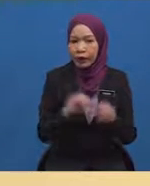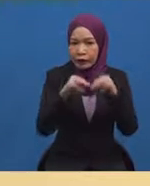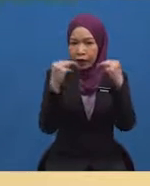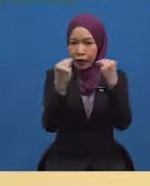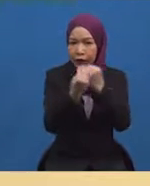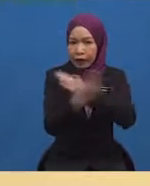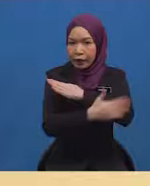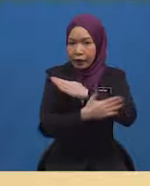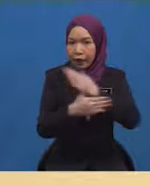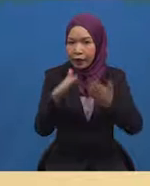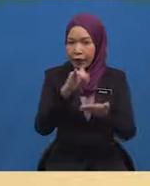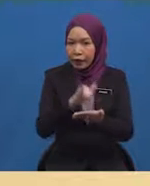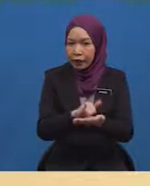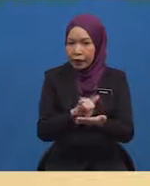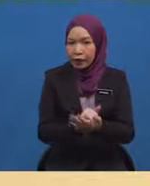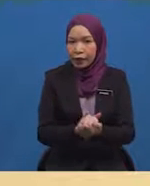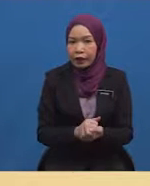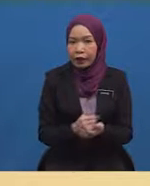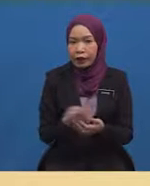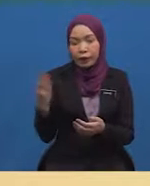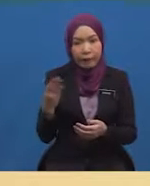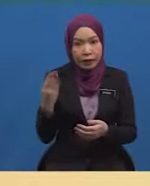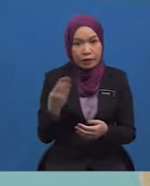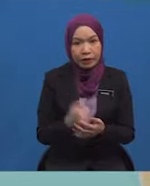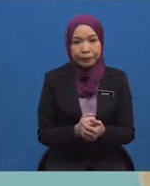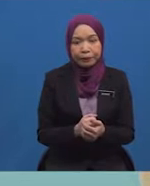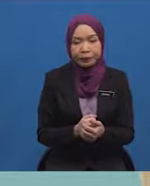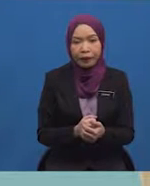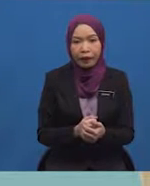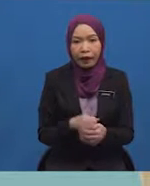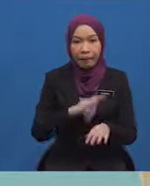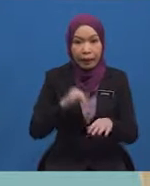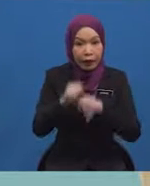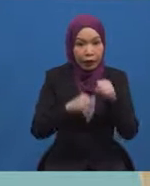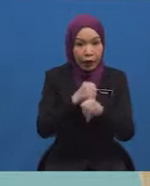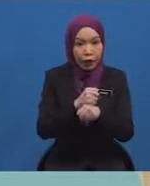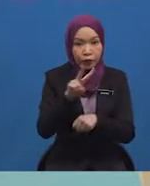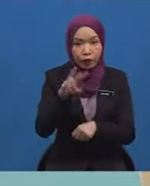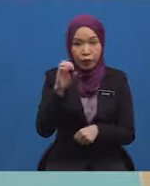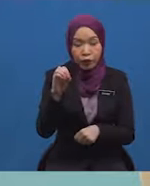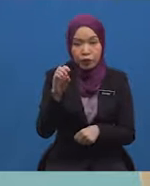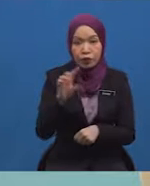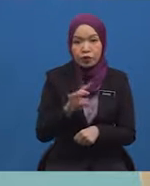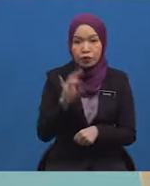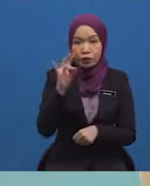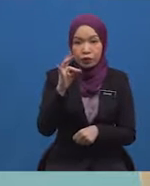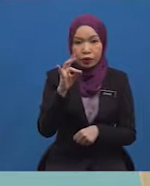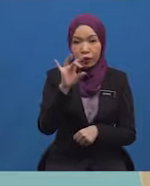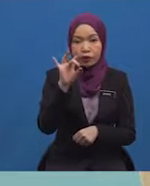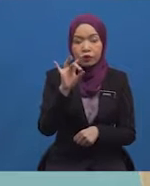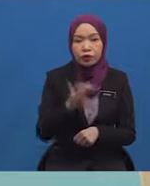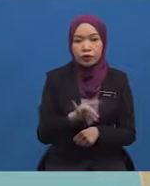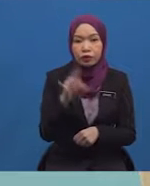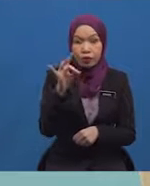berpenduduk sederhana pada tahun 2017. Okey, sekarang mari kita teruskan kepada bahagian